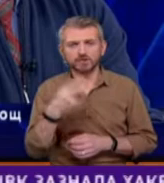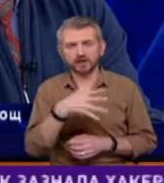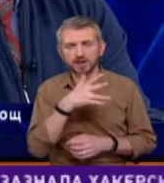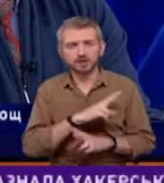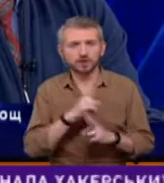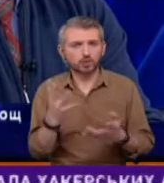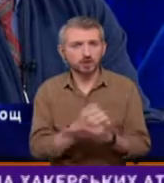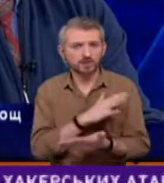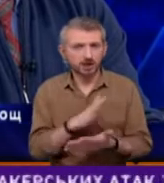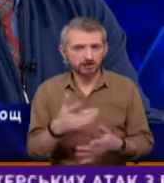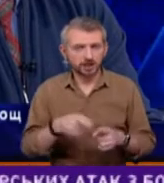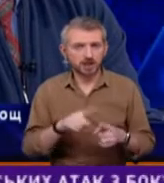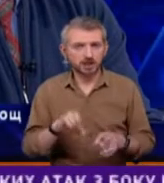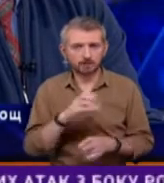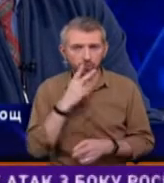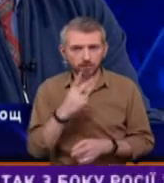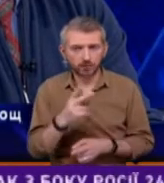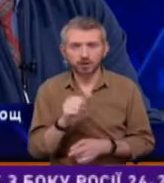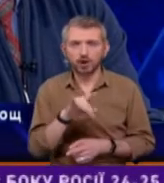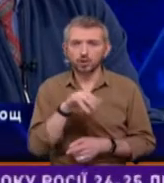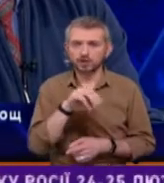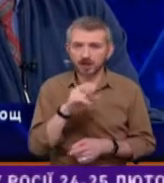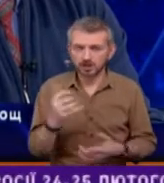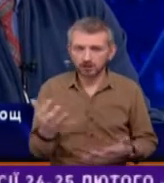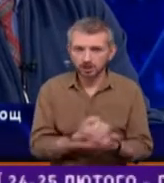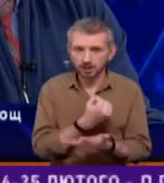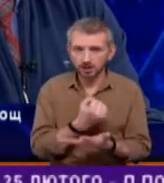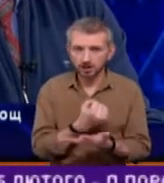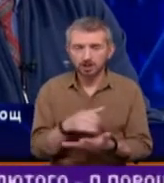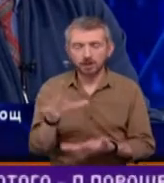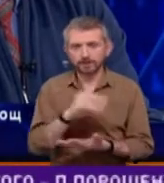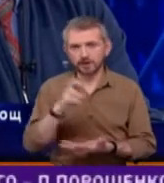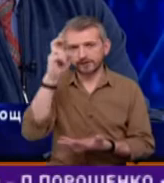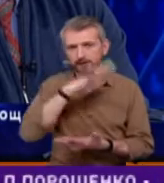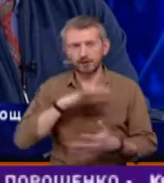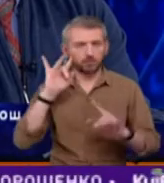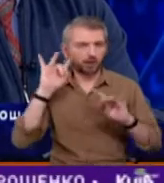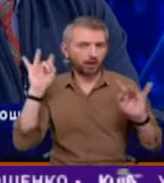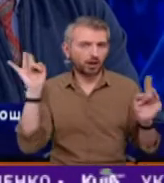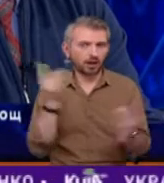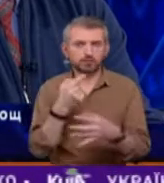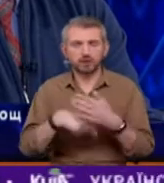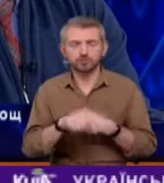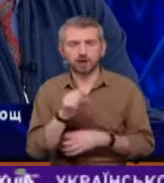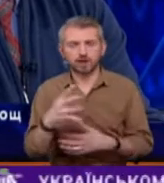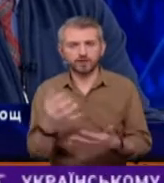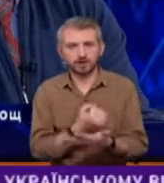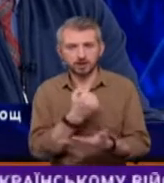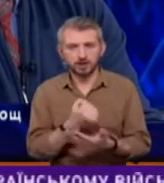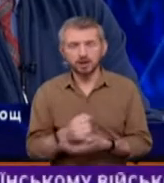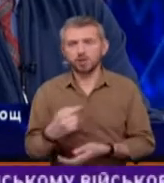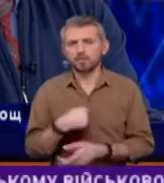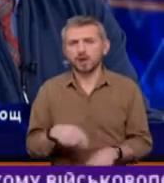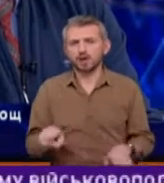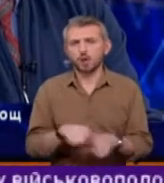никто не выигрывал это Евробачення, а Руслана выиграла, вся страна стояла на ушах, потому что она выиграла. И у меня